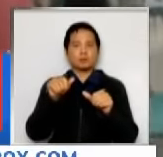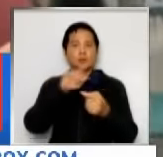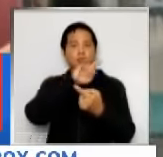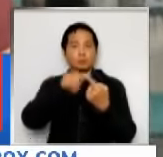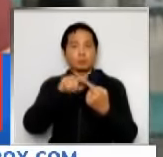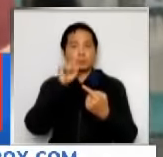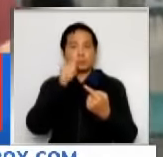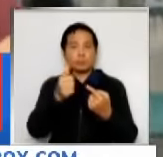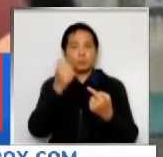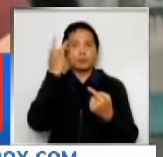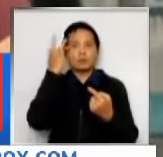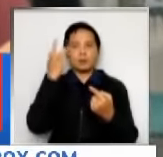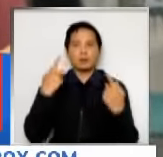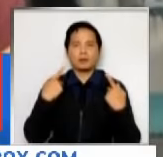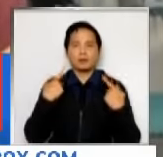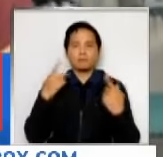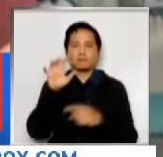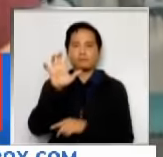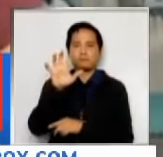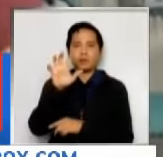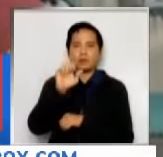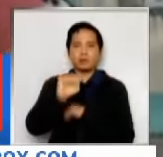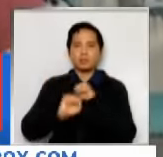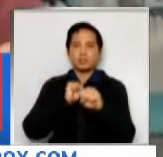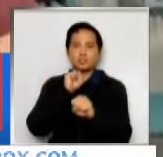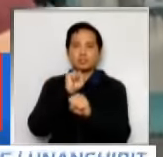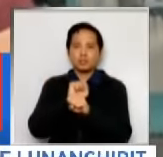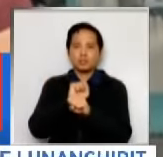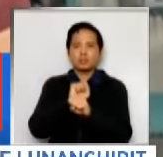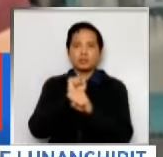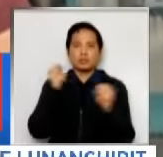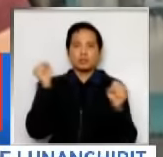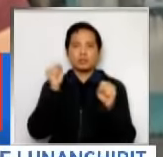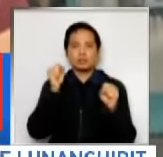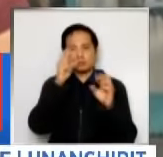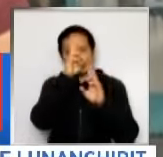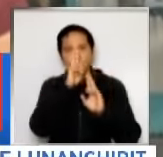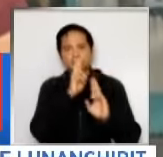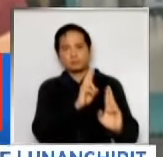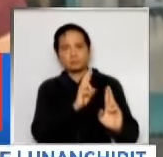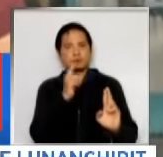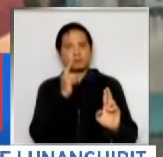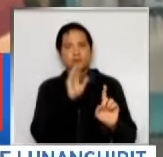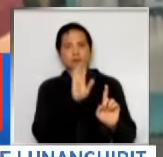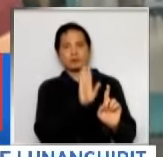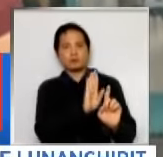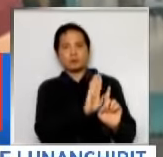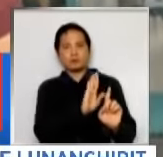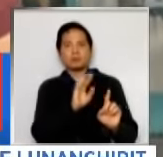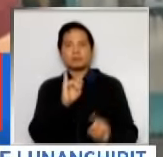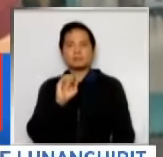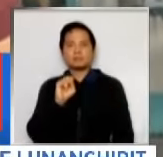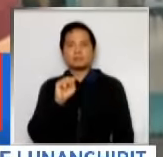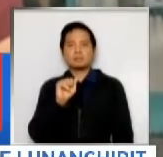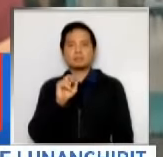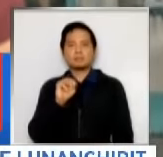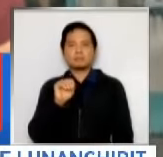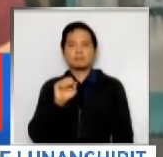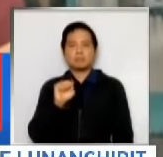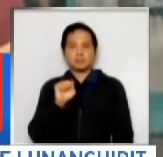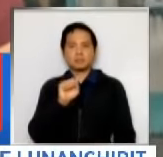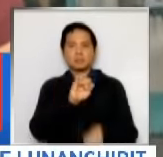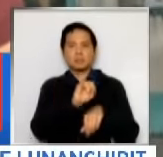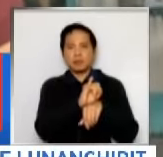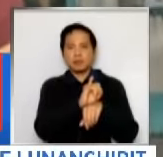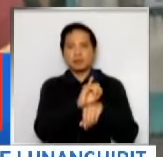na 500-year na commemoration sa Limasawa Island, Igan, kung saan matatandaan sa Limasawa nangyari